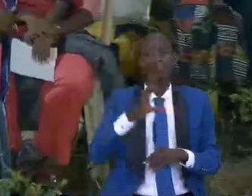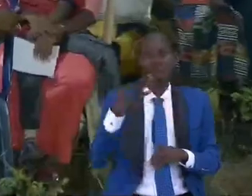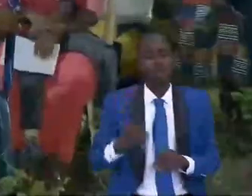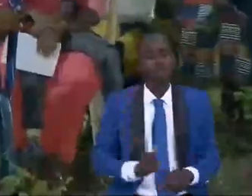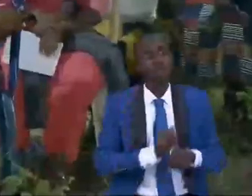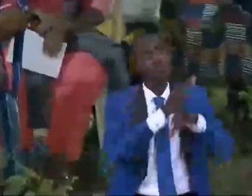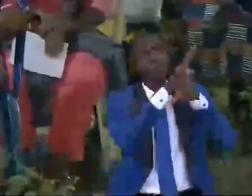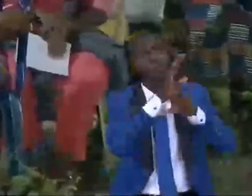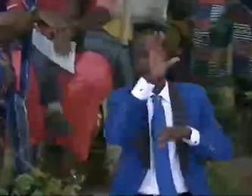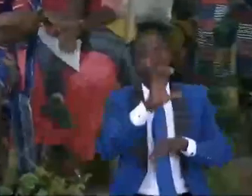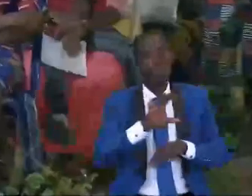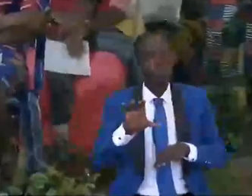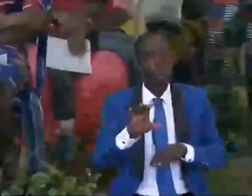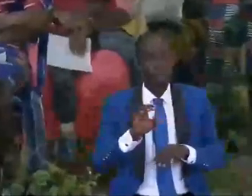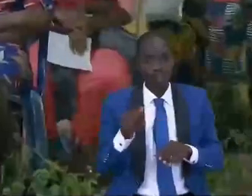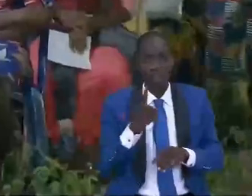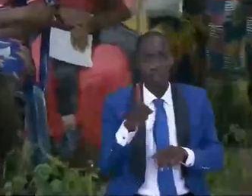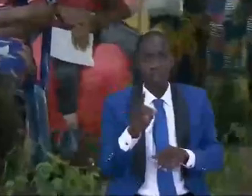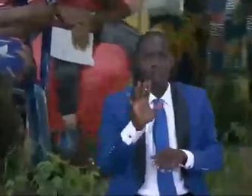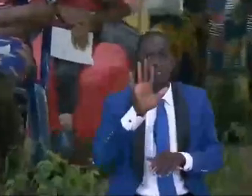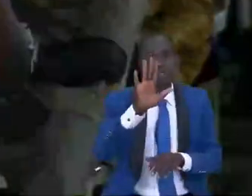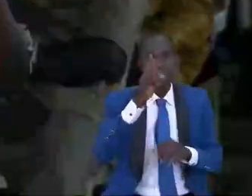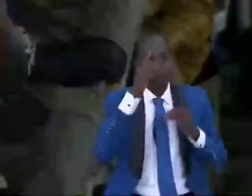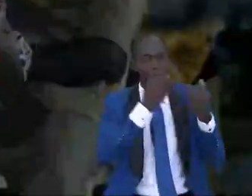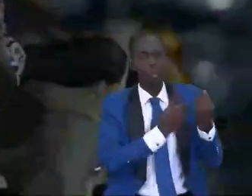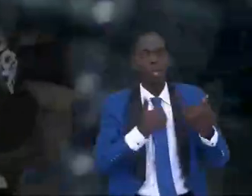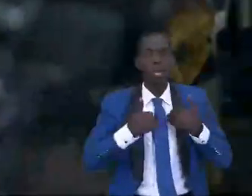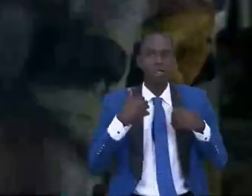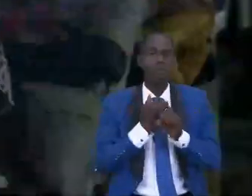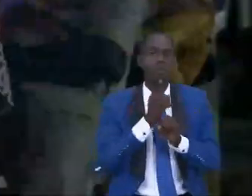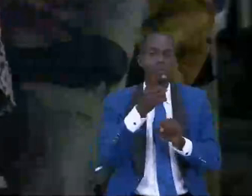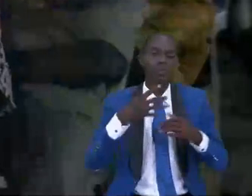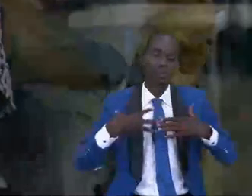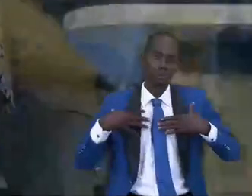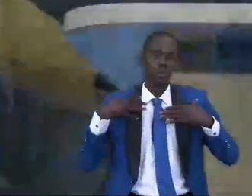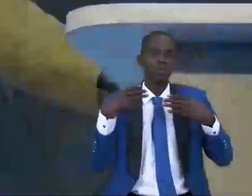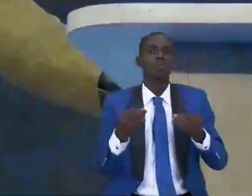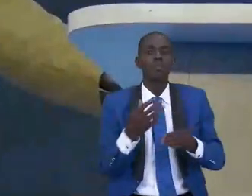là-bas? Ta foi t'a sauvé, t'a guéri.